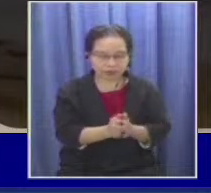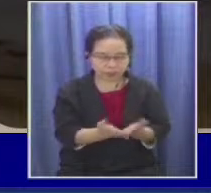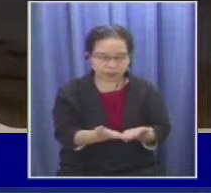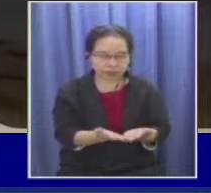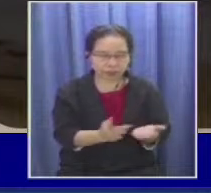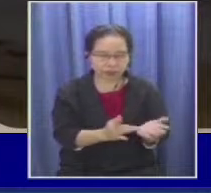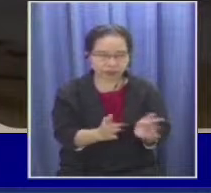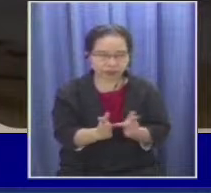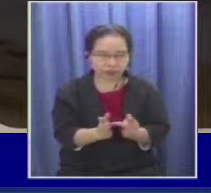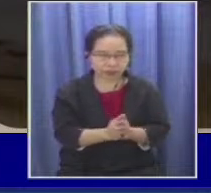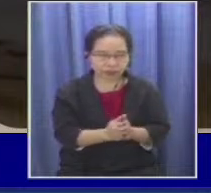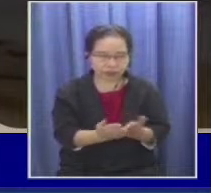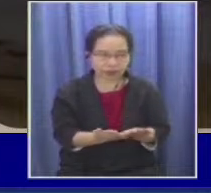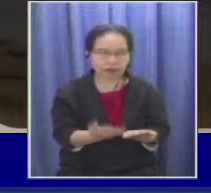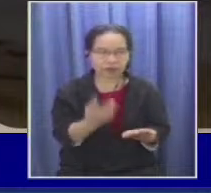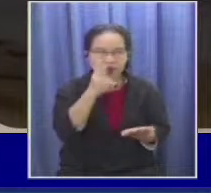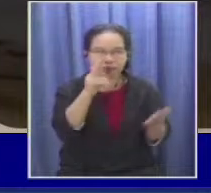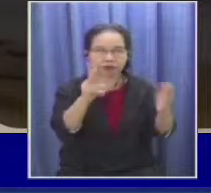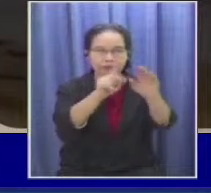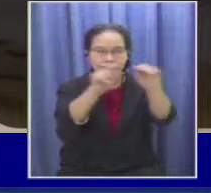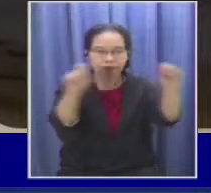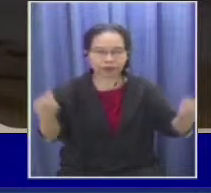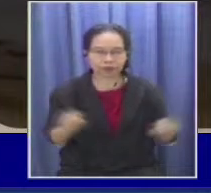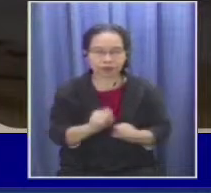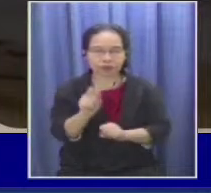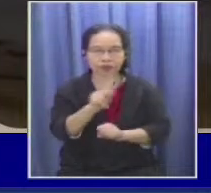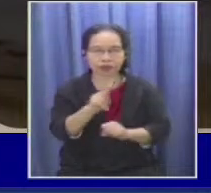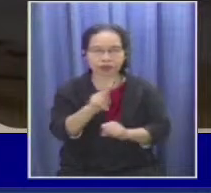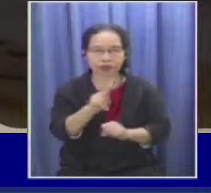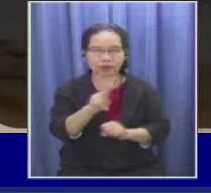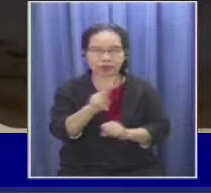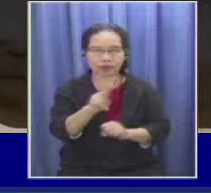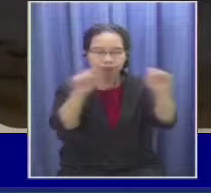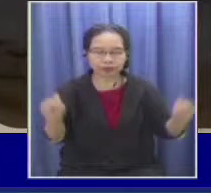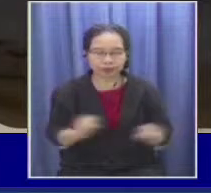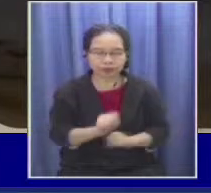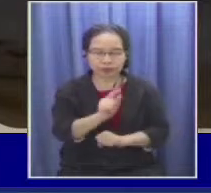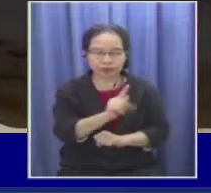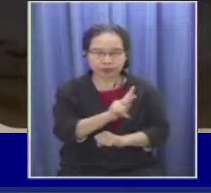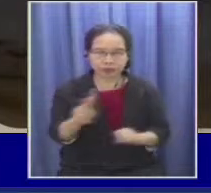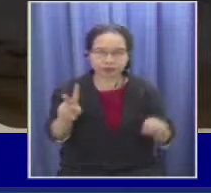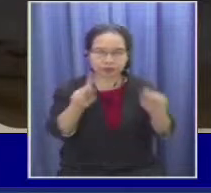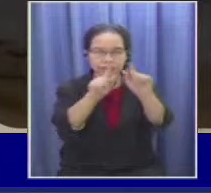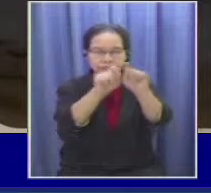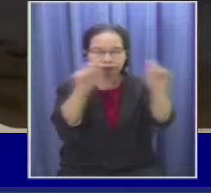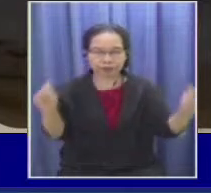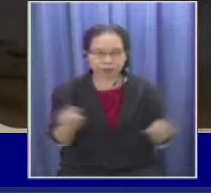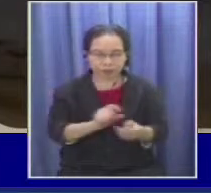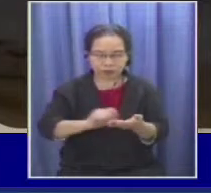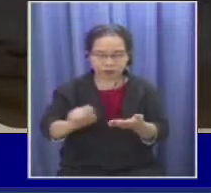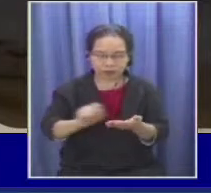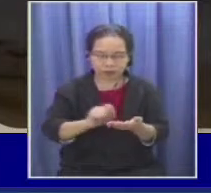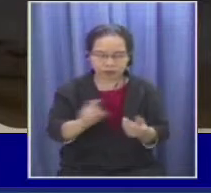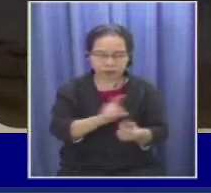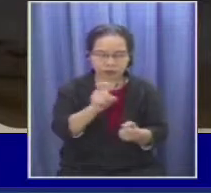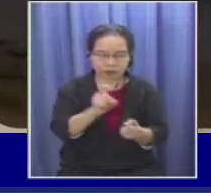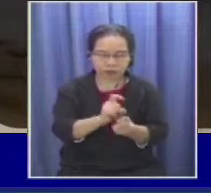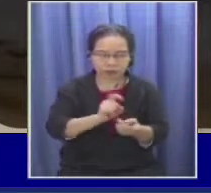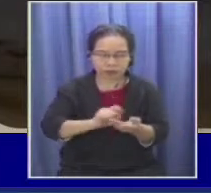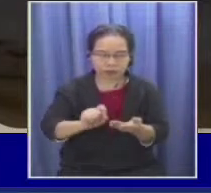ne menyanko nipa mo hwa abo ne so ye ne ne wo Twerɛ Kronkron mu de kyerɛ mo wa abo ne so